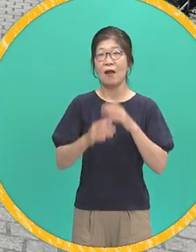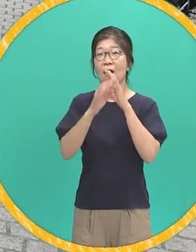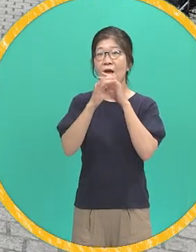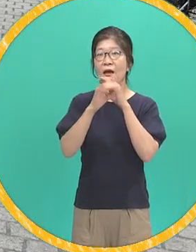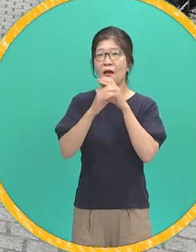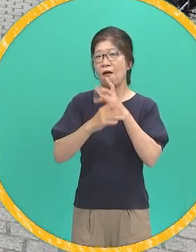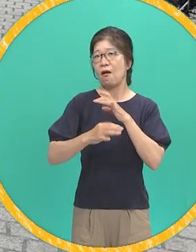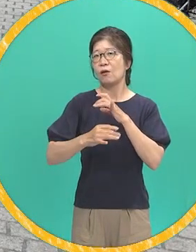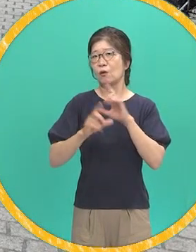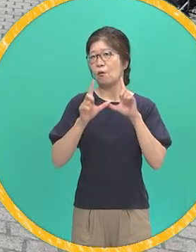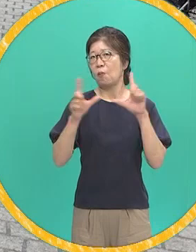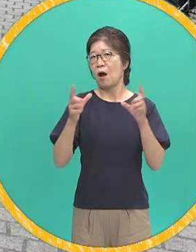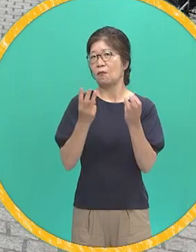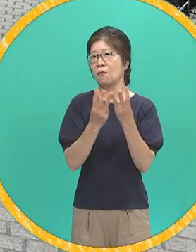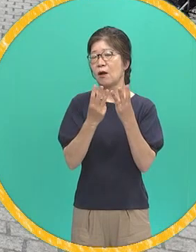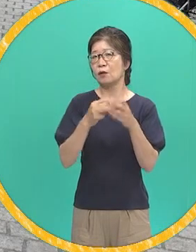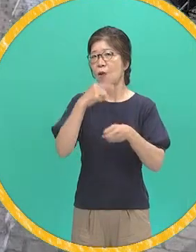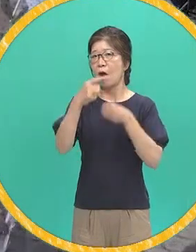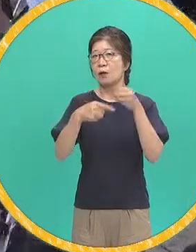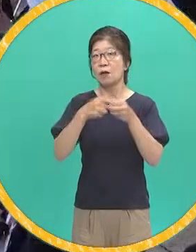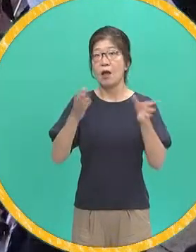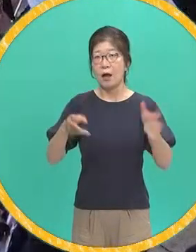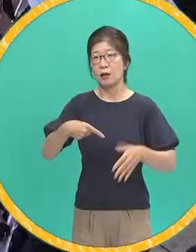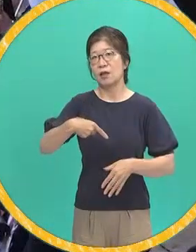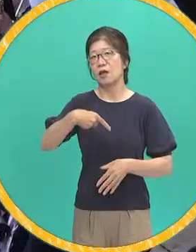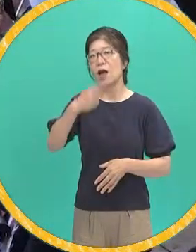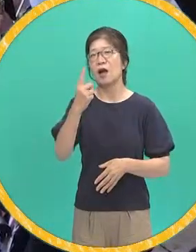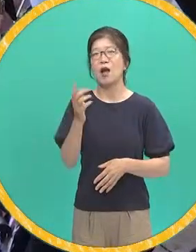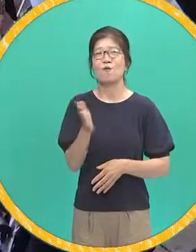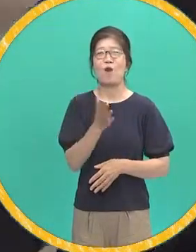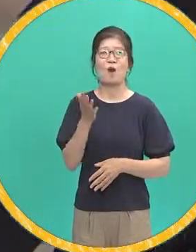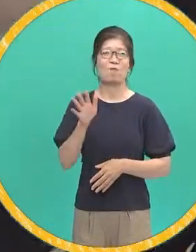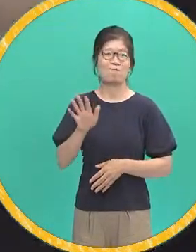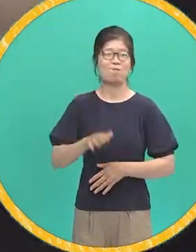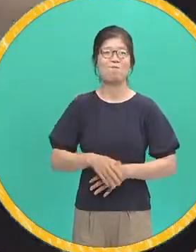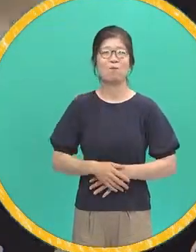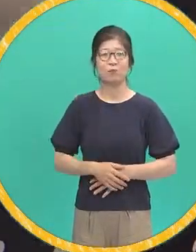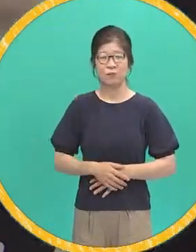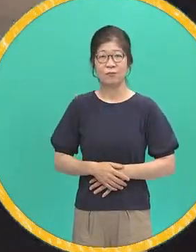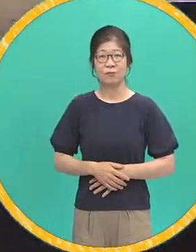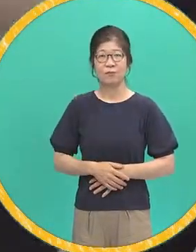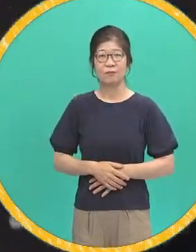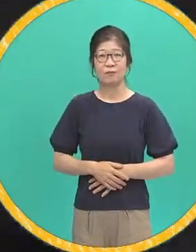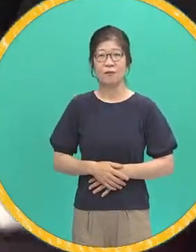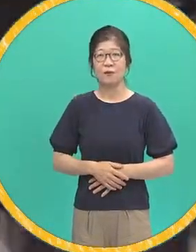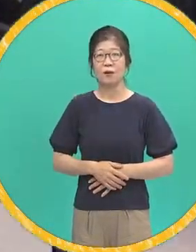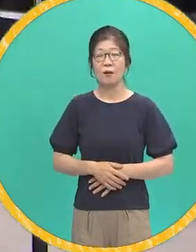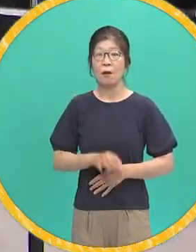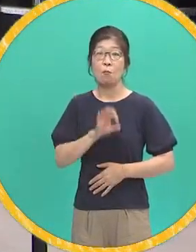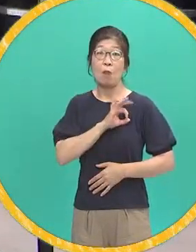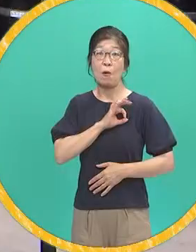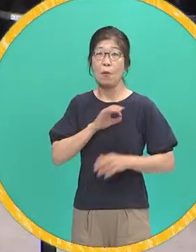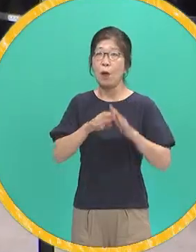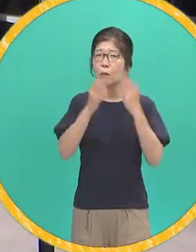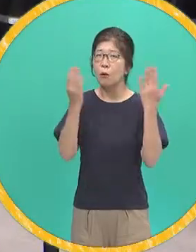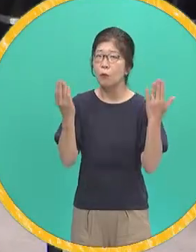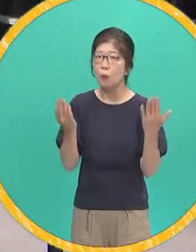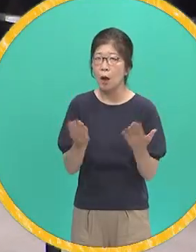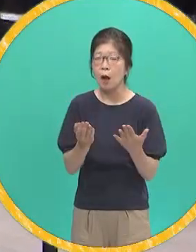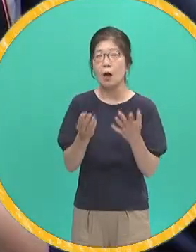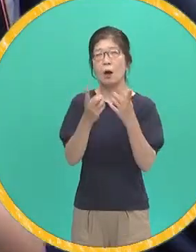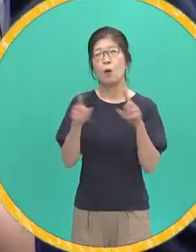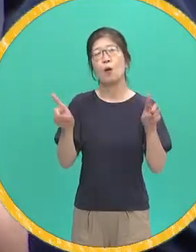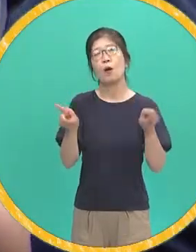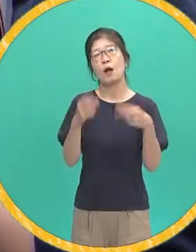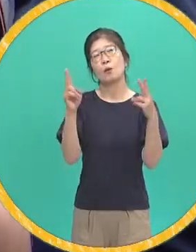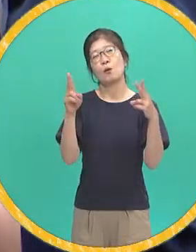をこなすという神奈川県警察音楽隊そのほとんどの隊員が音楽の